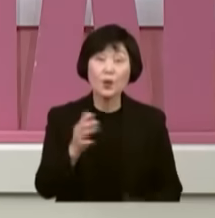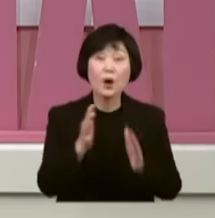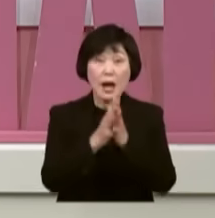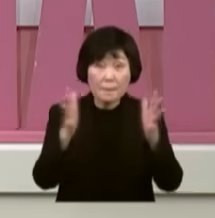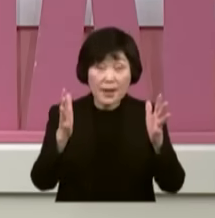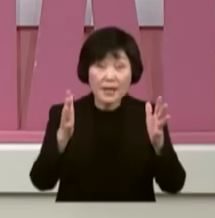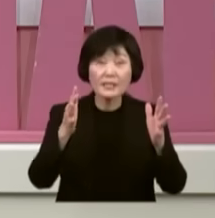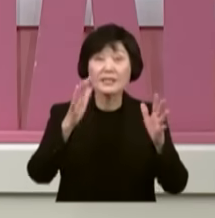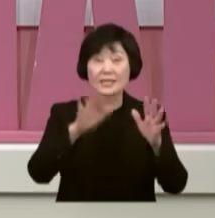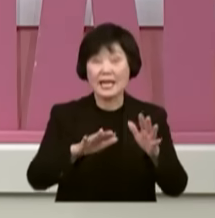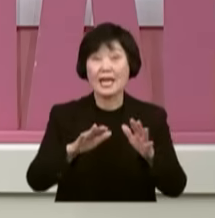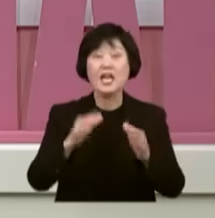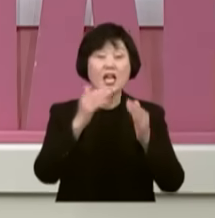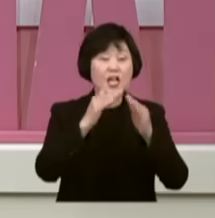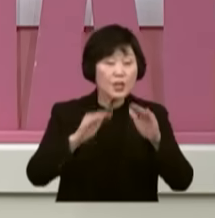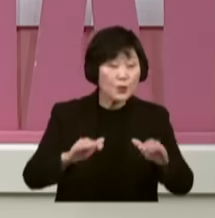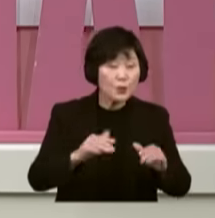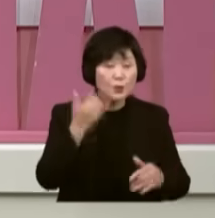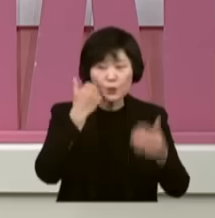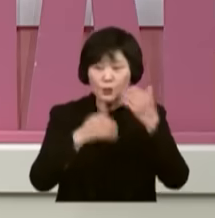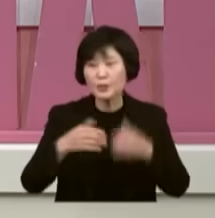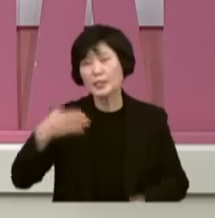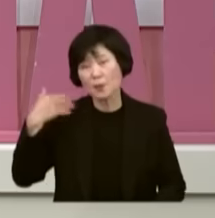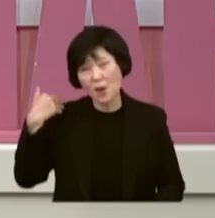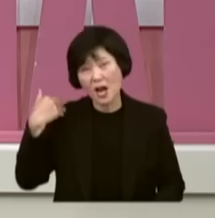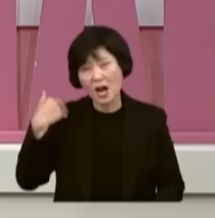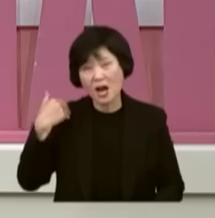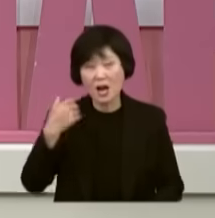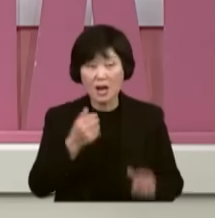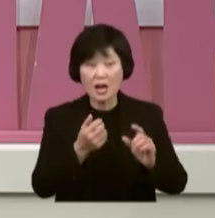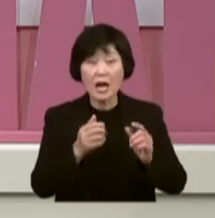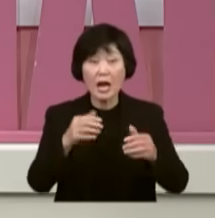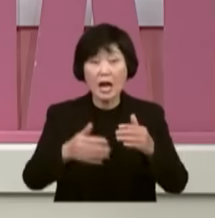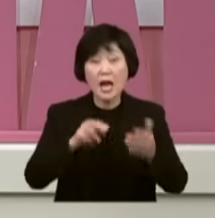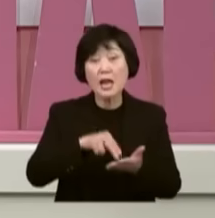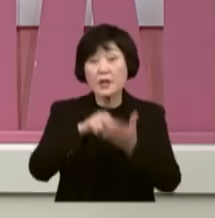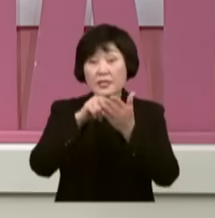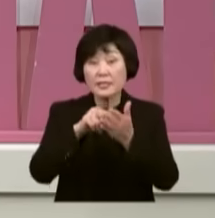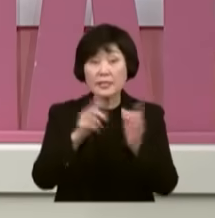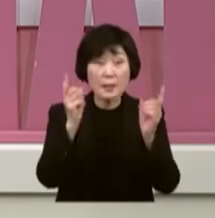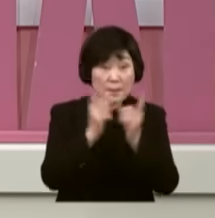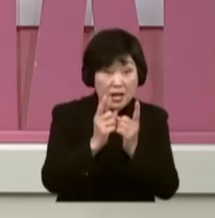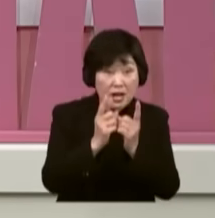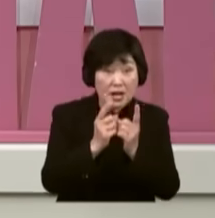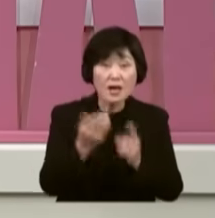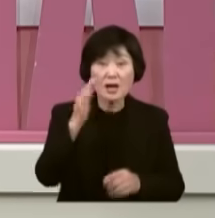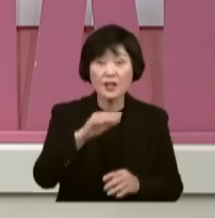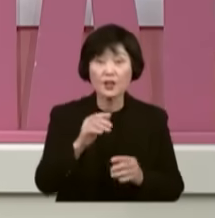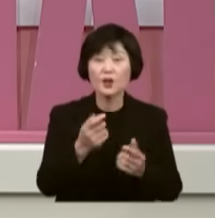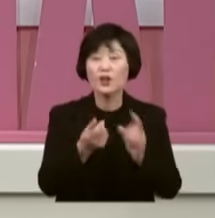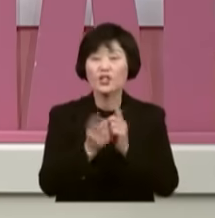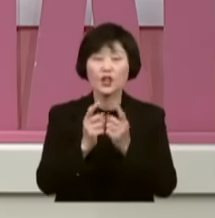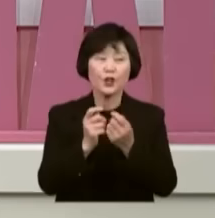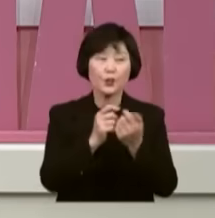살고 700m에 누가 사는지 모르잖아. 엘리베이터 안에서 만나도 서로 눈치만 보고 이렇게 이렇게 돌리잖아. 맞아요. 이웃 사촌이란